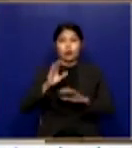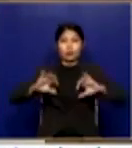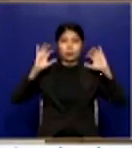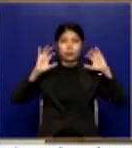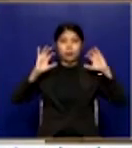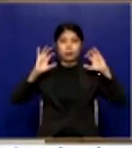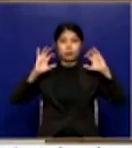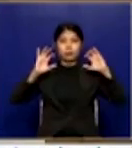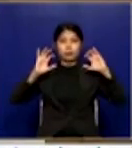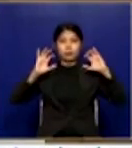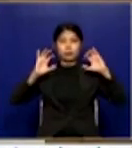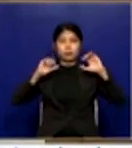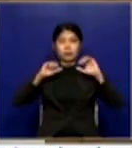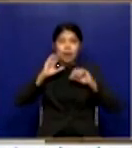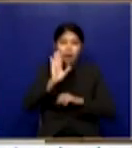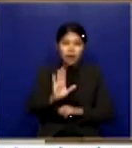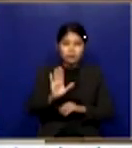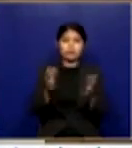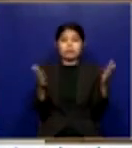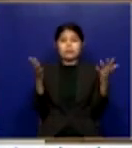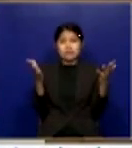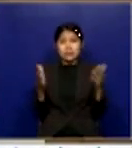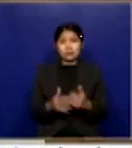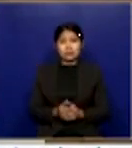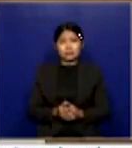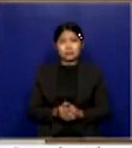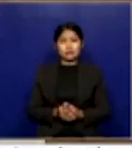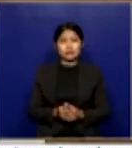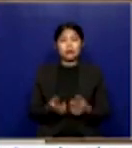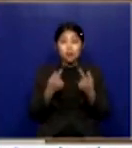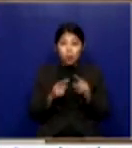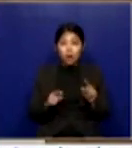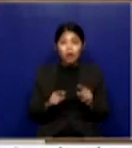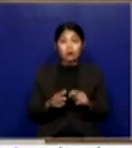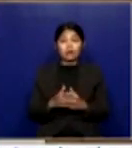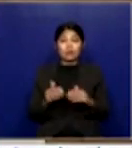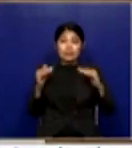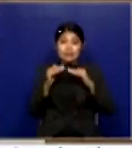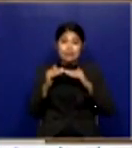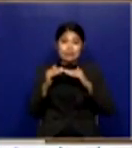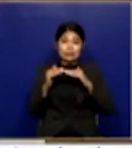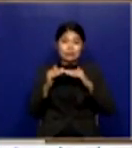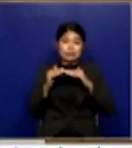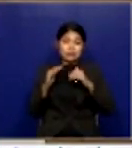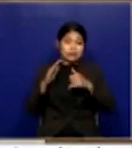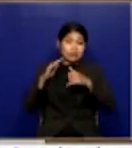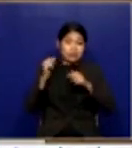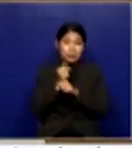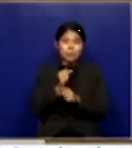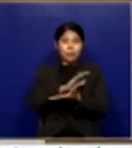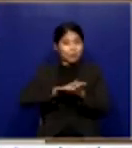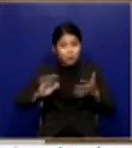ไปปิดกั้นผมไม่ค่อยอยากจะปิดกั้นนะครับแต่ถ้ามันละเมิดจนเกินไปไม่ถึง